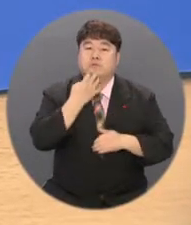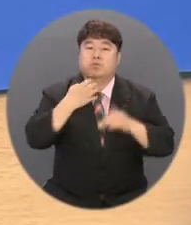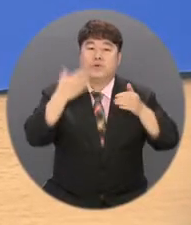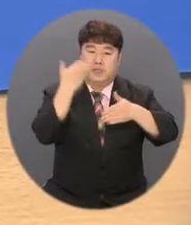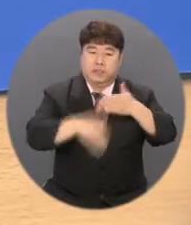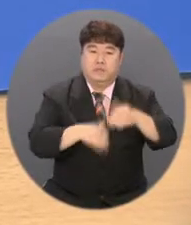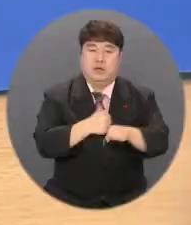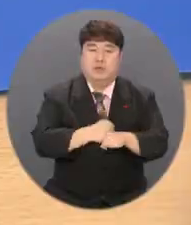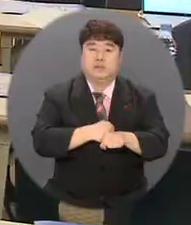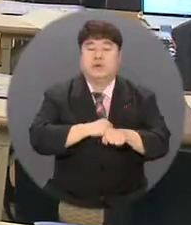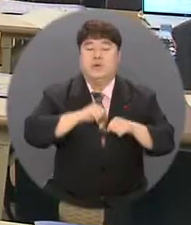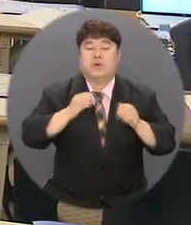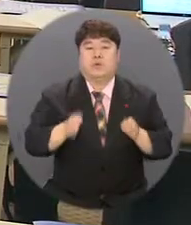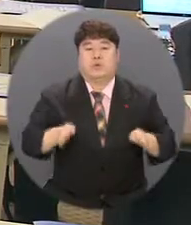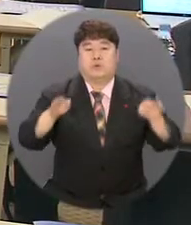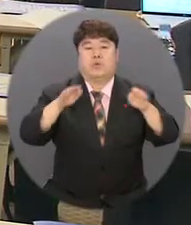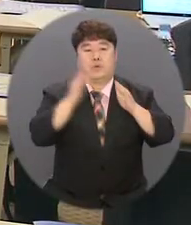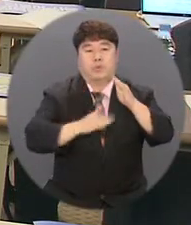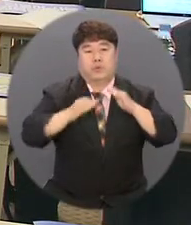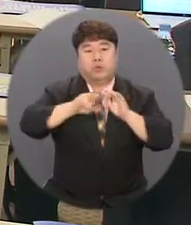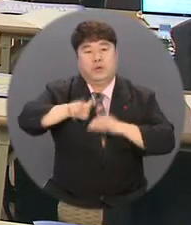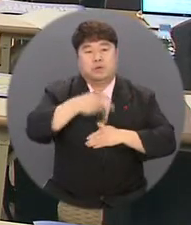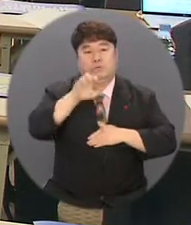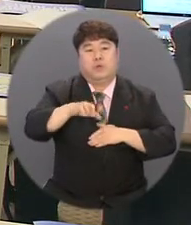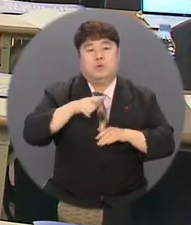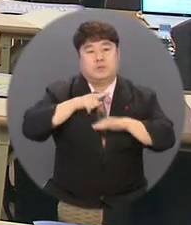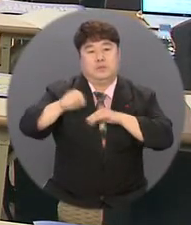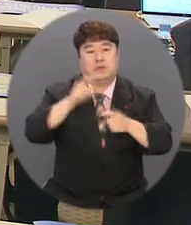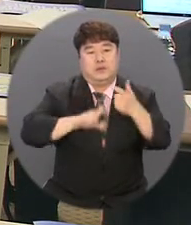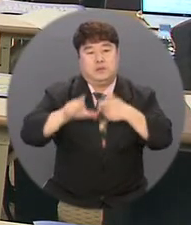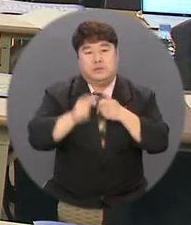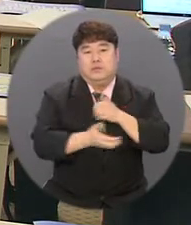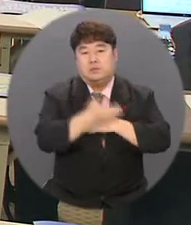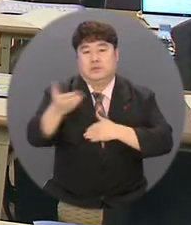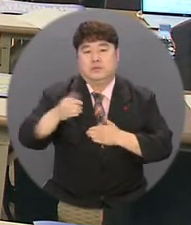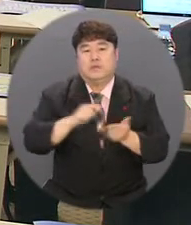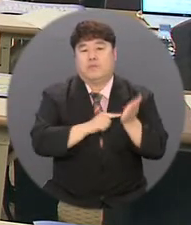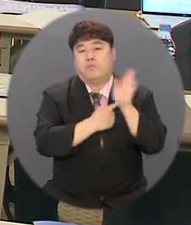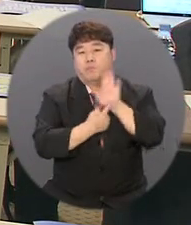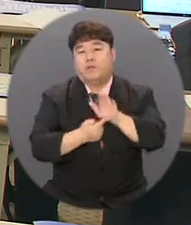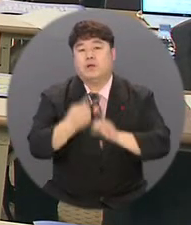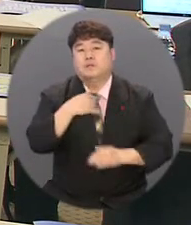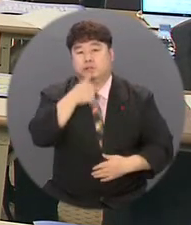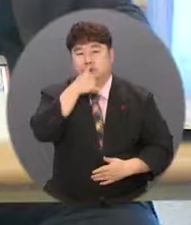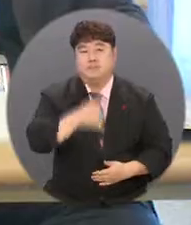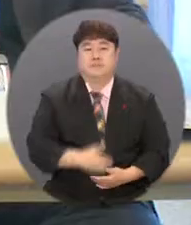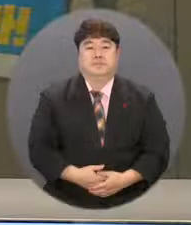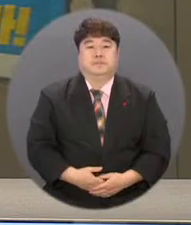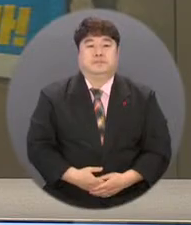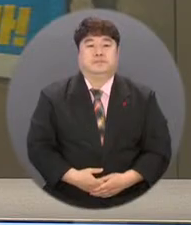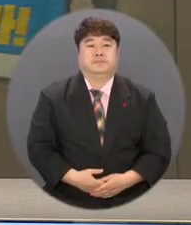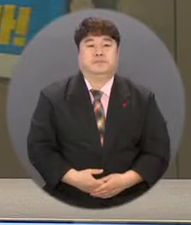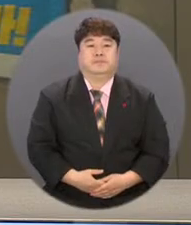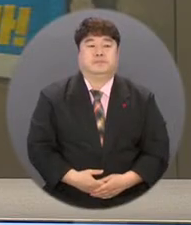공공기관 200여 곳에 지역으로 추가 이전하겠다는 공약을 발표한 바 있습니다.